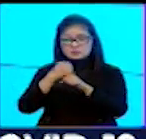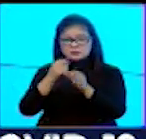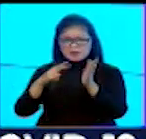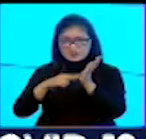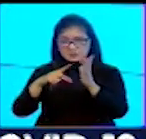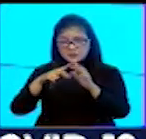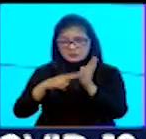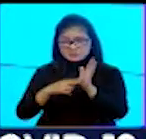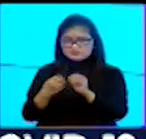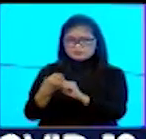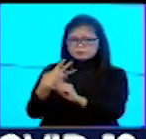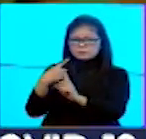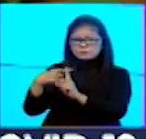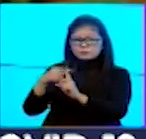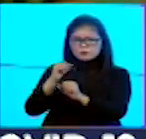COVID-19.